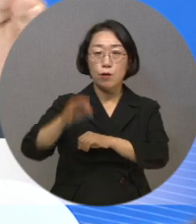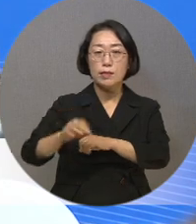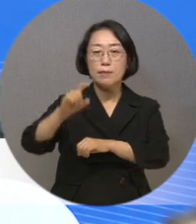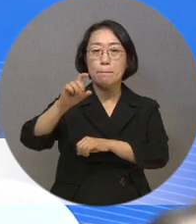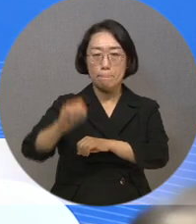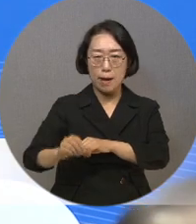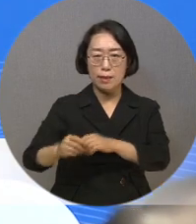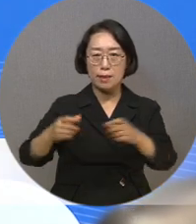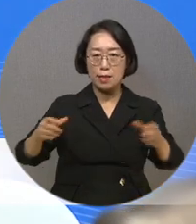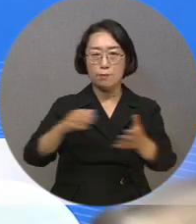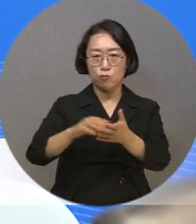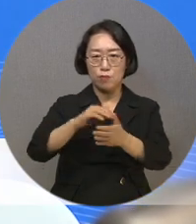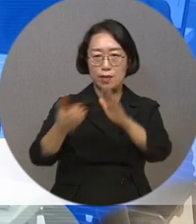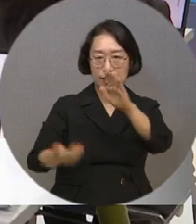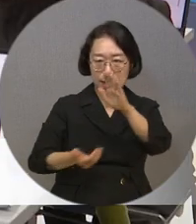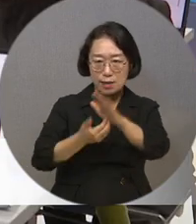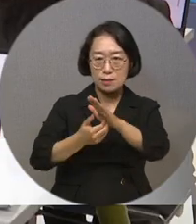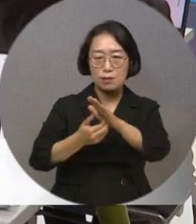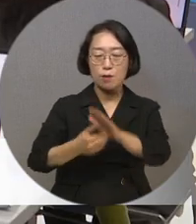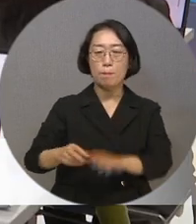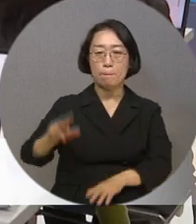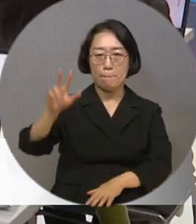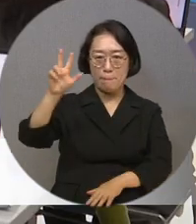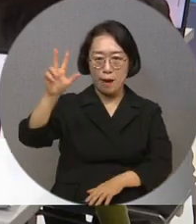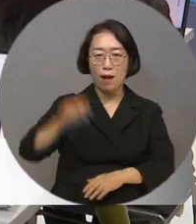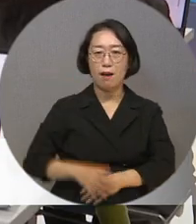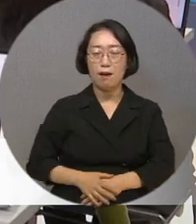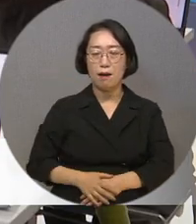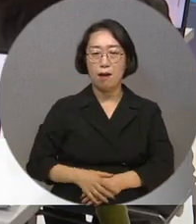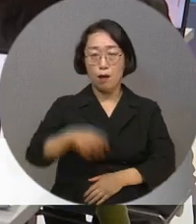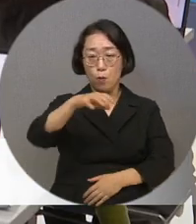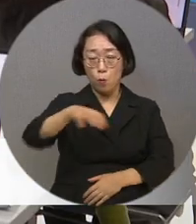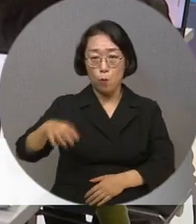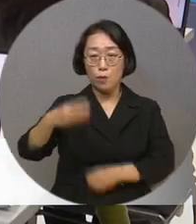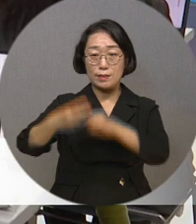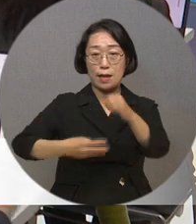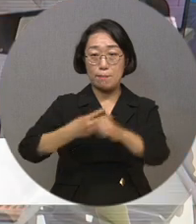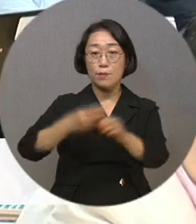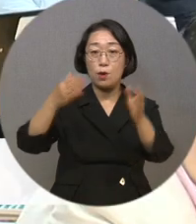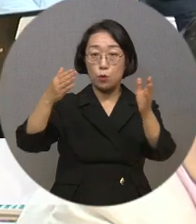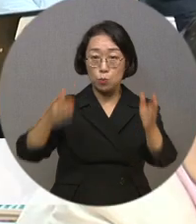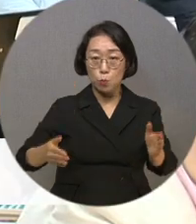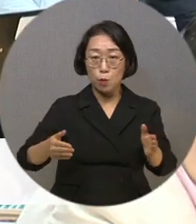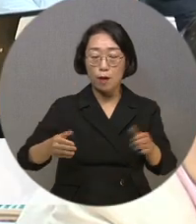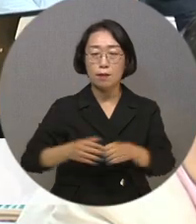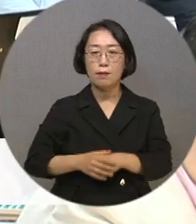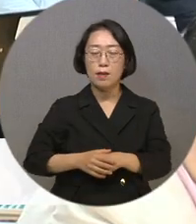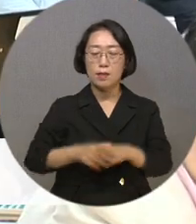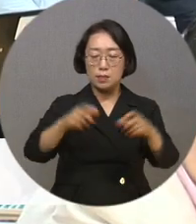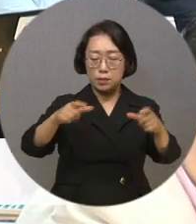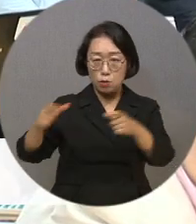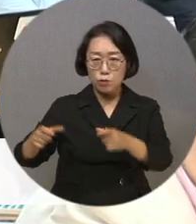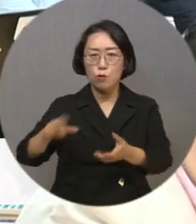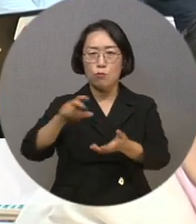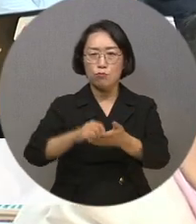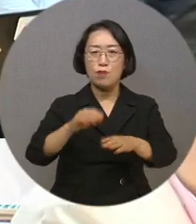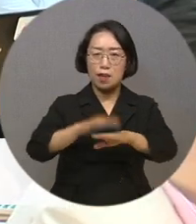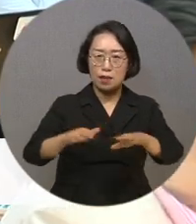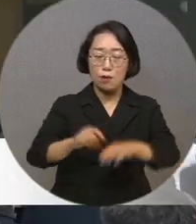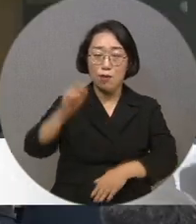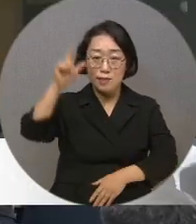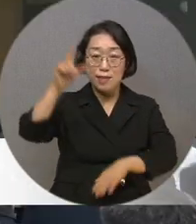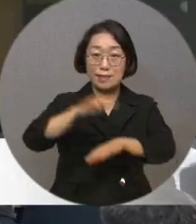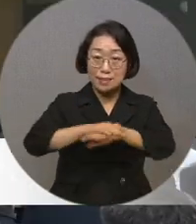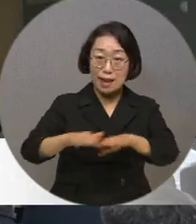것을 다짐했습니다. 전남도와 각 지자체가 남은 3년의 임기 동안 지역 내 다양한 현안들을 현명하게